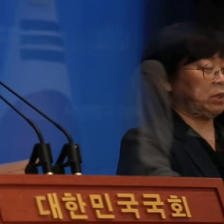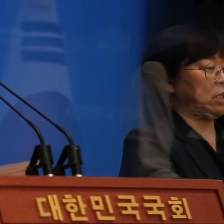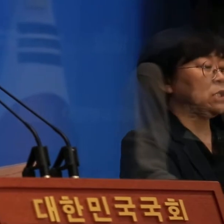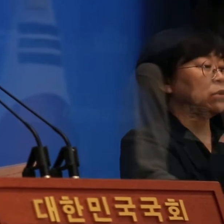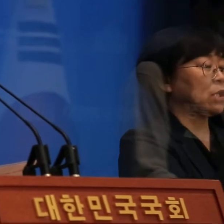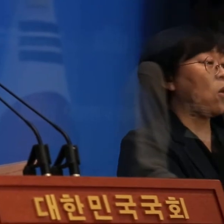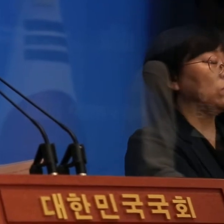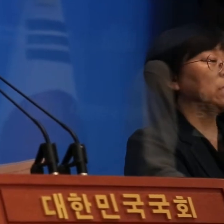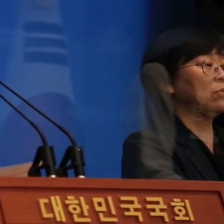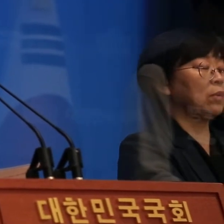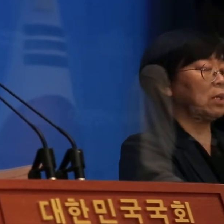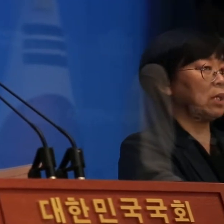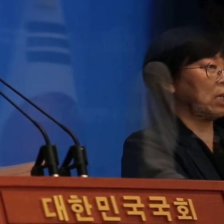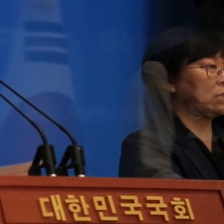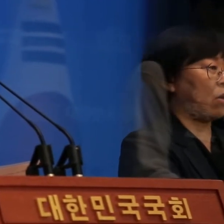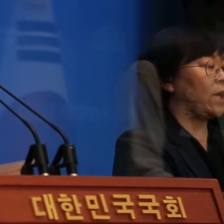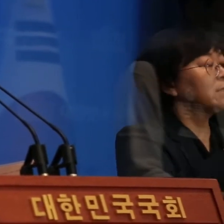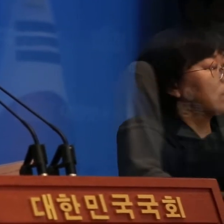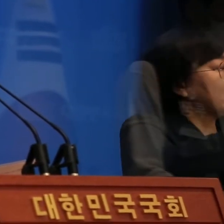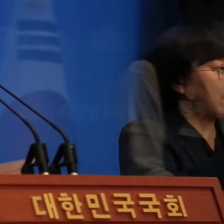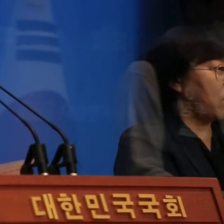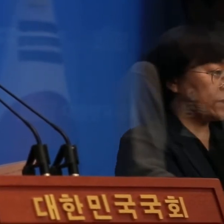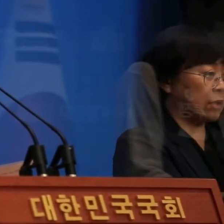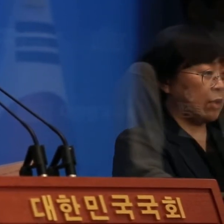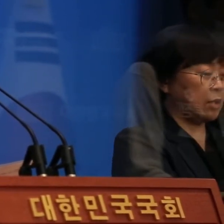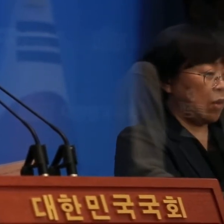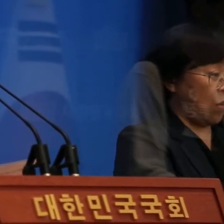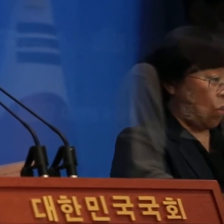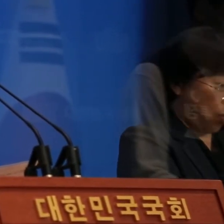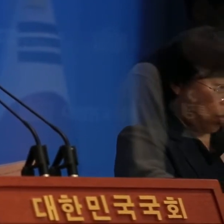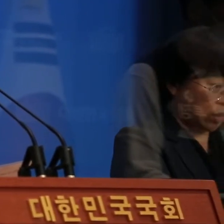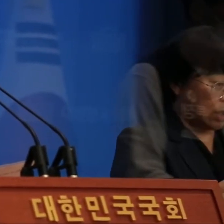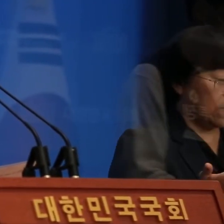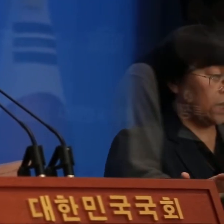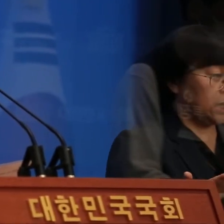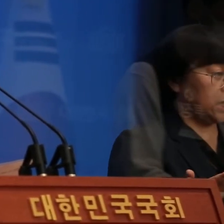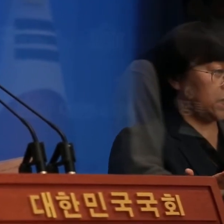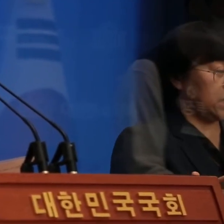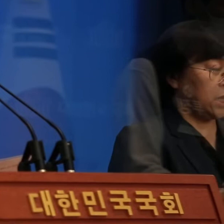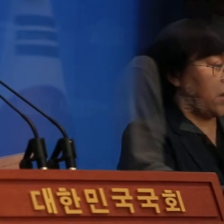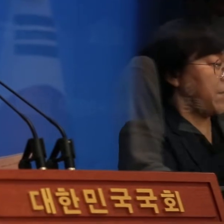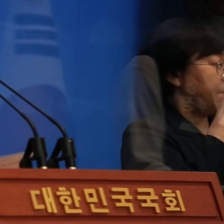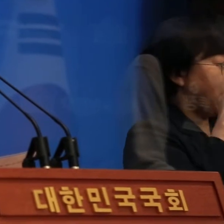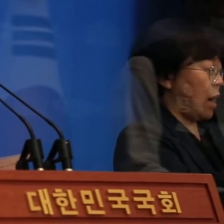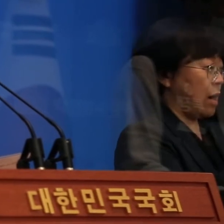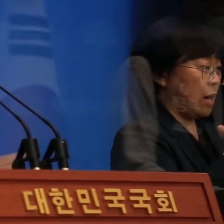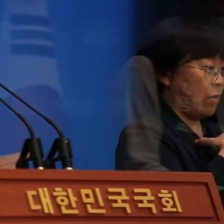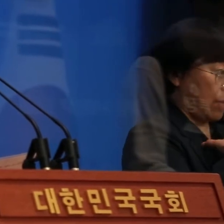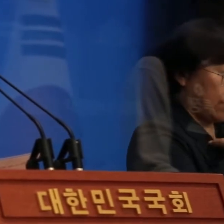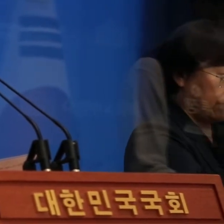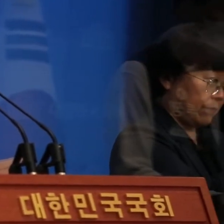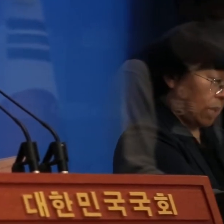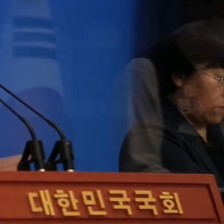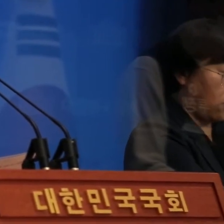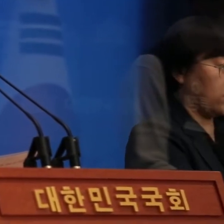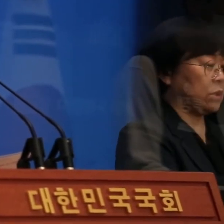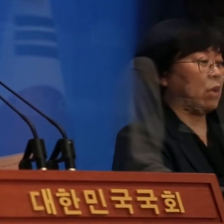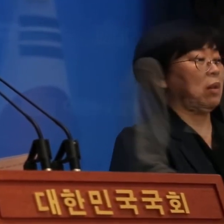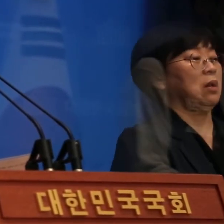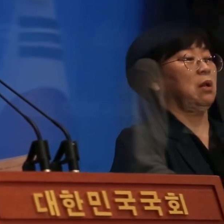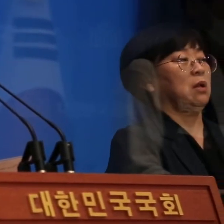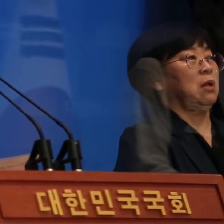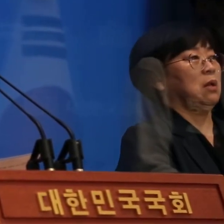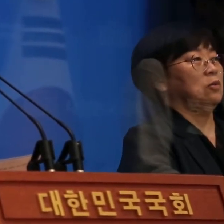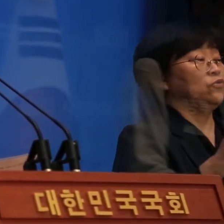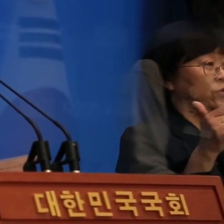빨리 달성해야 하니 석탄 노동자들의 고용의 목숨줄을 내놓으라 엄포할 것이 아니라 탈석탄을 진행하기 위해서 이